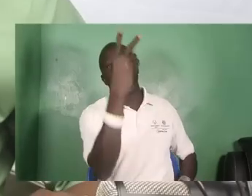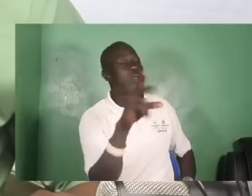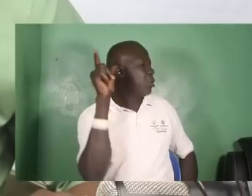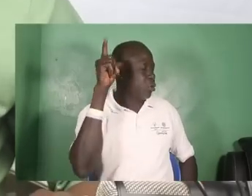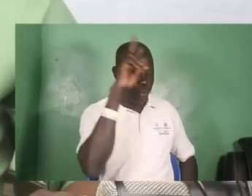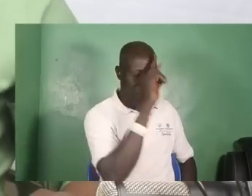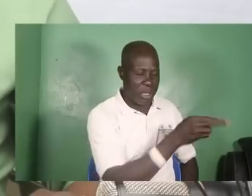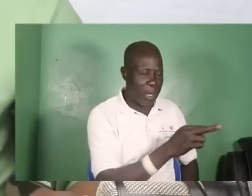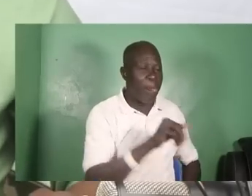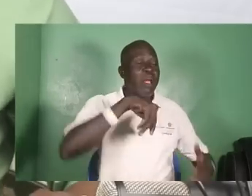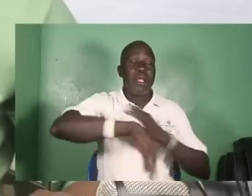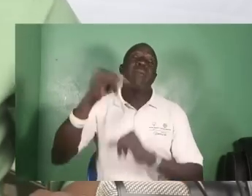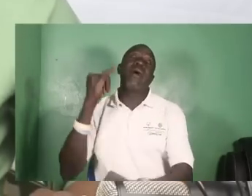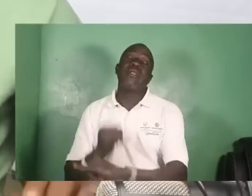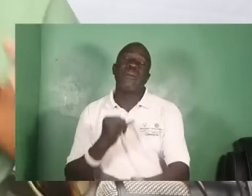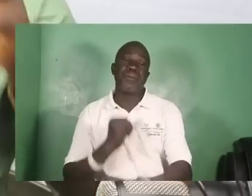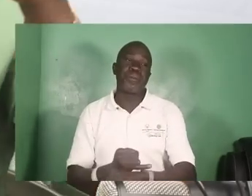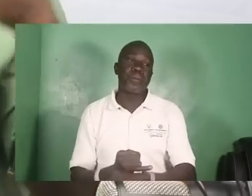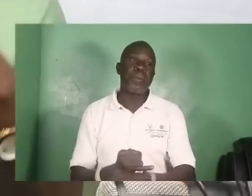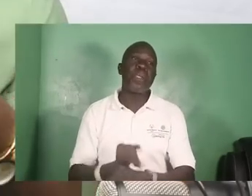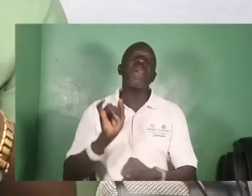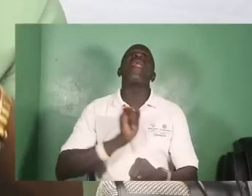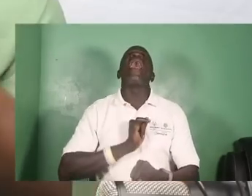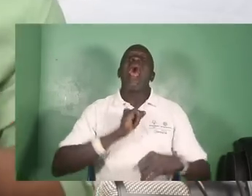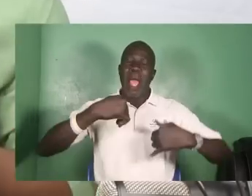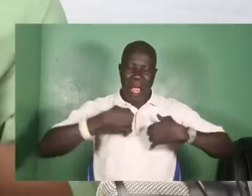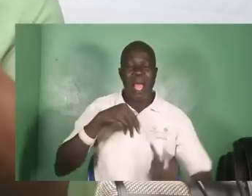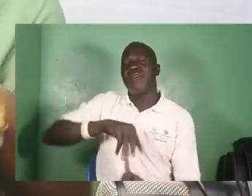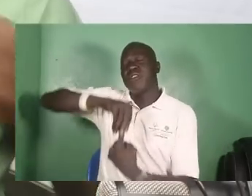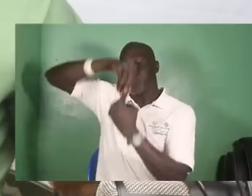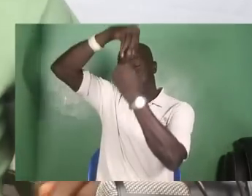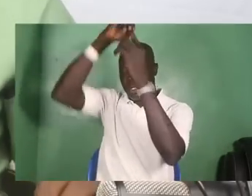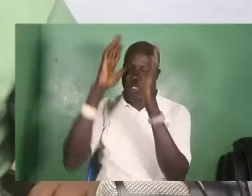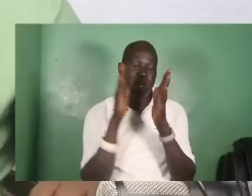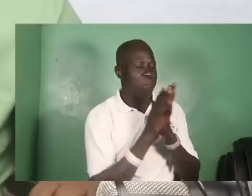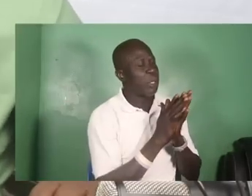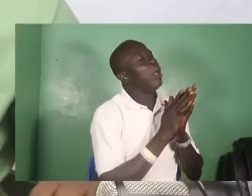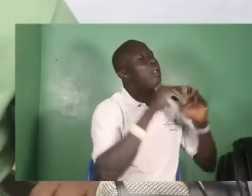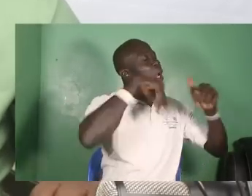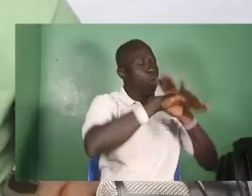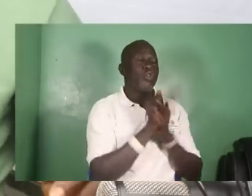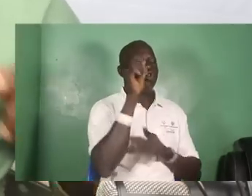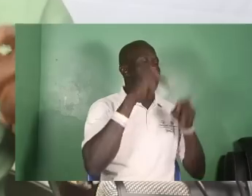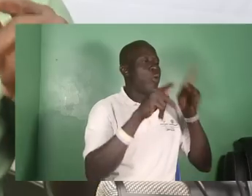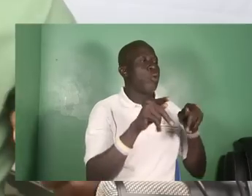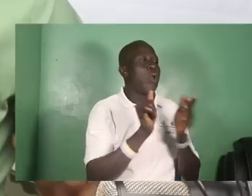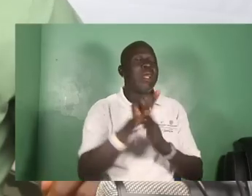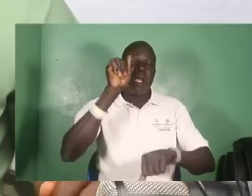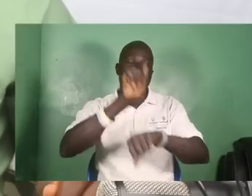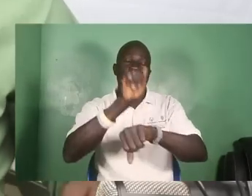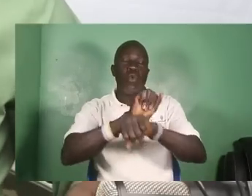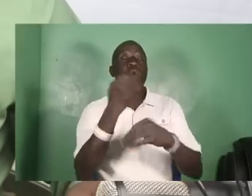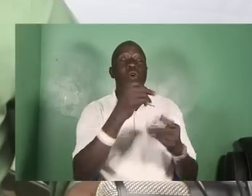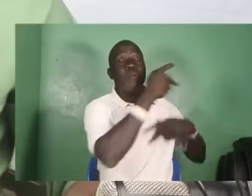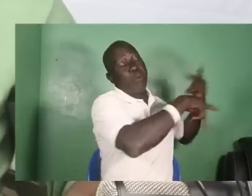Ẹgbọ́n mi sà. Lísìsà. Ní ìlú Ìbàdàn. Ìbàdàn. Mo ní àkànṣe àdúrà kan tó bẹ́ẹ̀ ṣe fún àwọn ènìyàn. I have special prayer I have for people. iṣẹ́ wòlíì